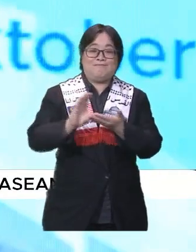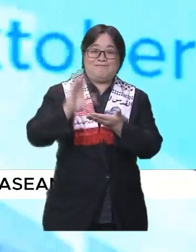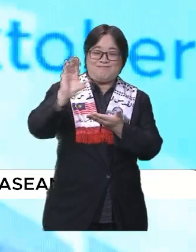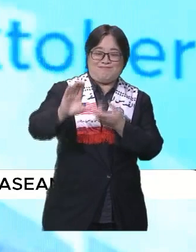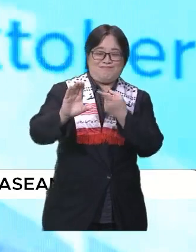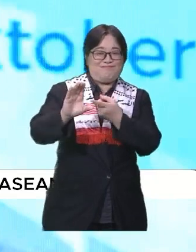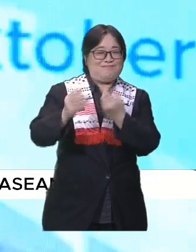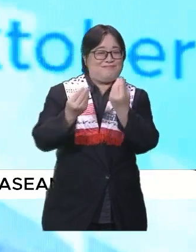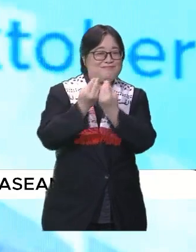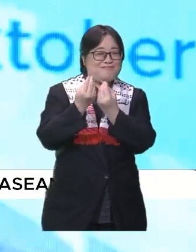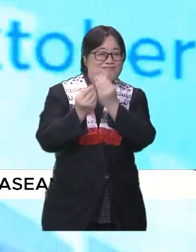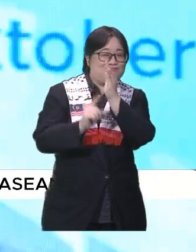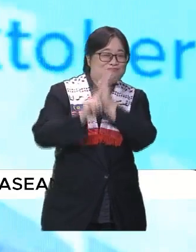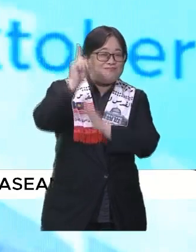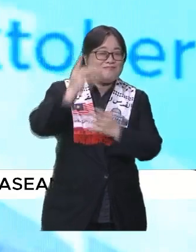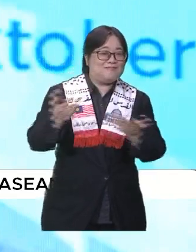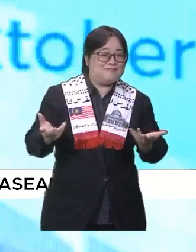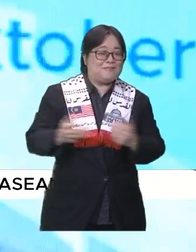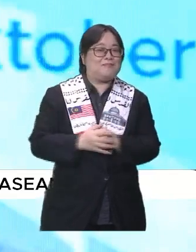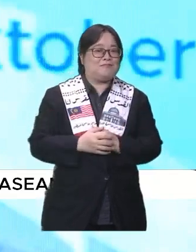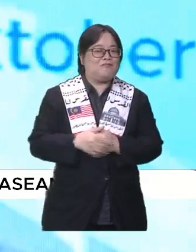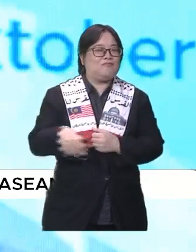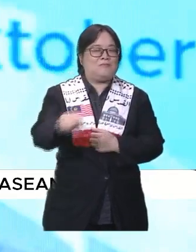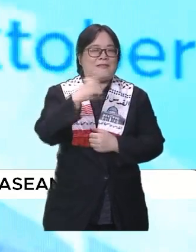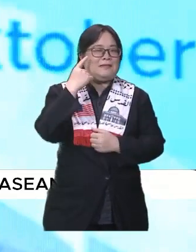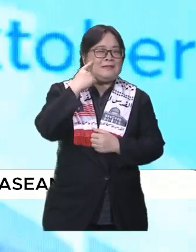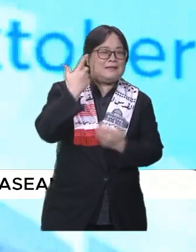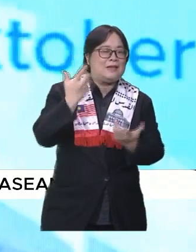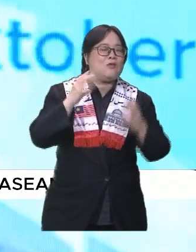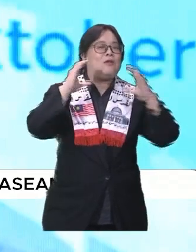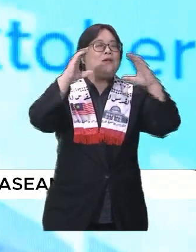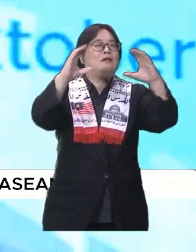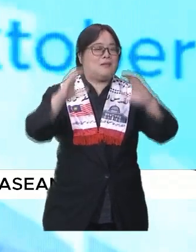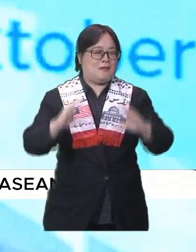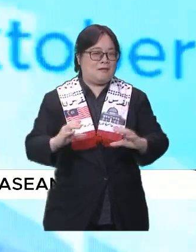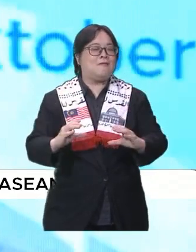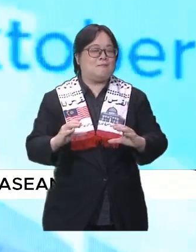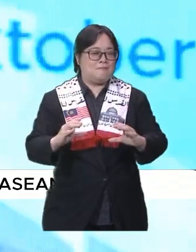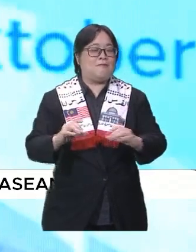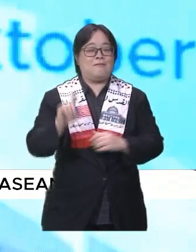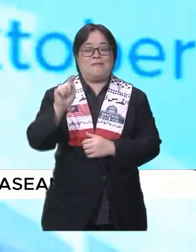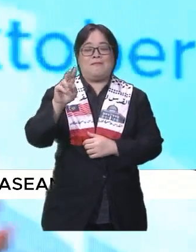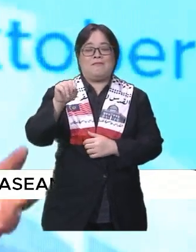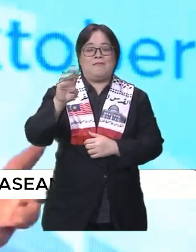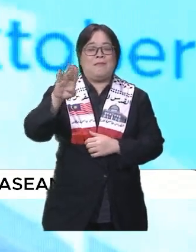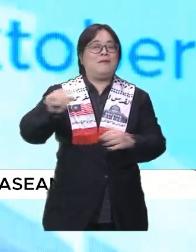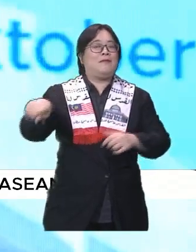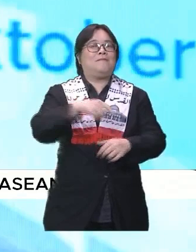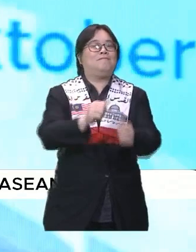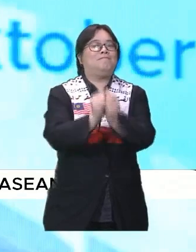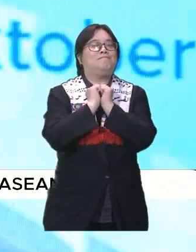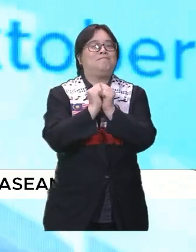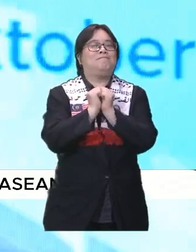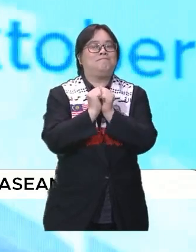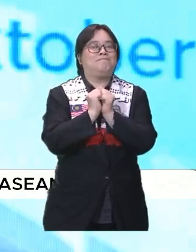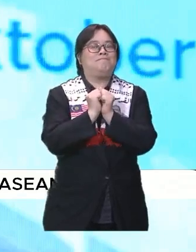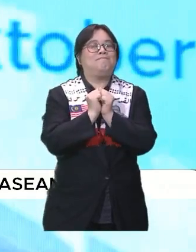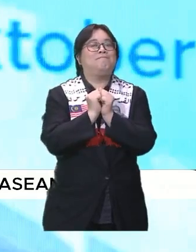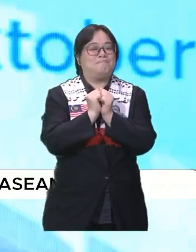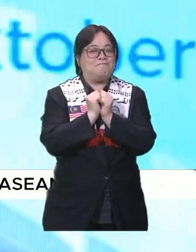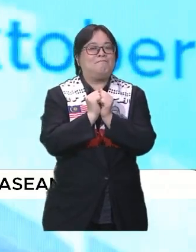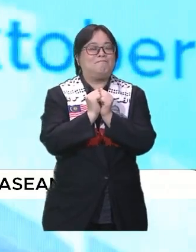terlalu besar dan kerajaan sedang memikirkan cara-cara supaya tnb bersama dengan